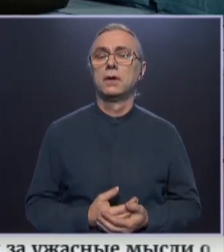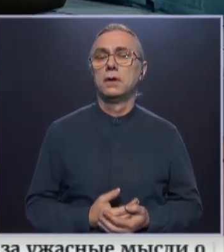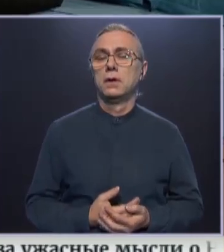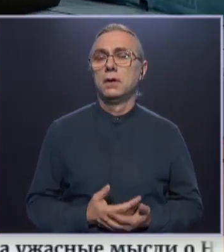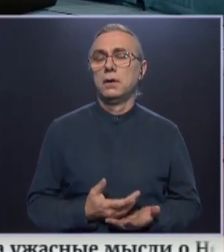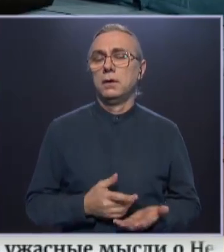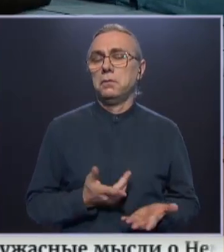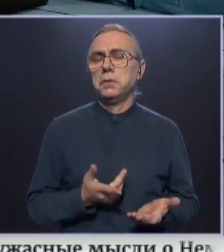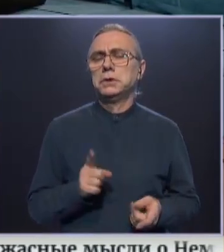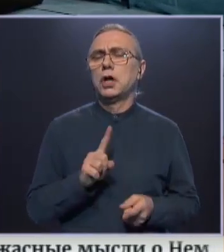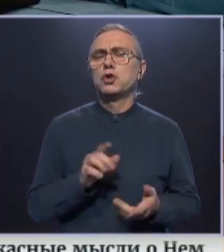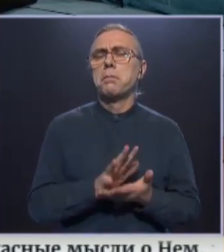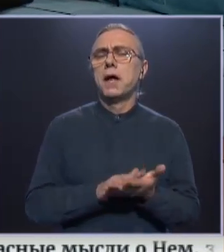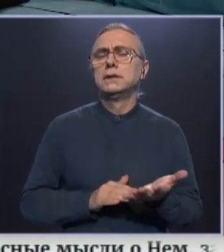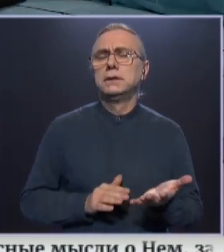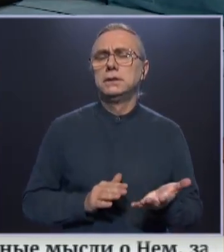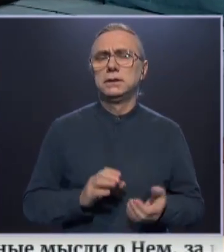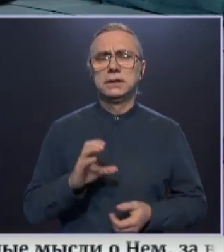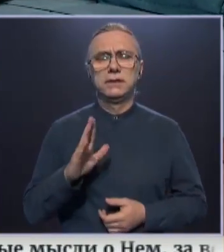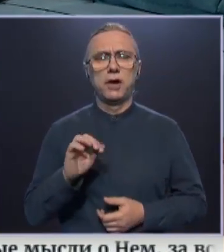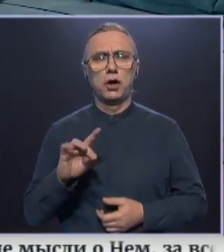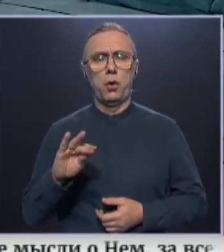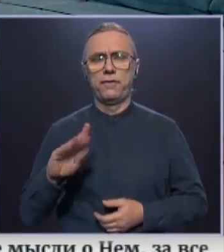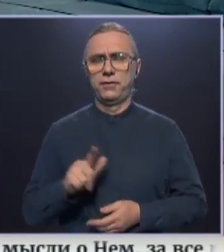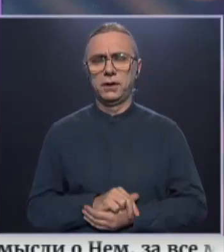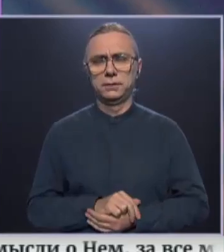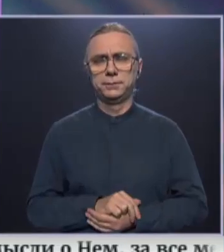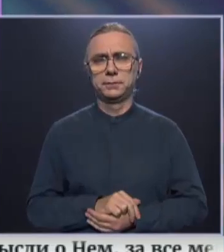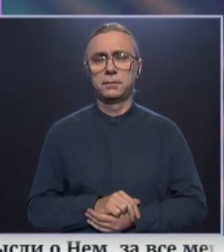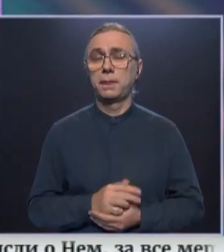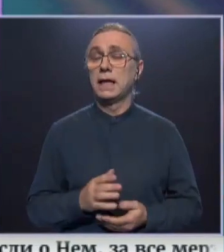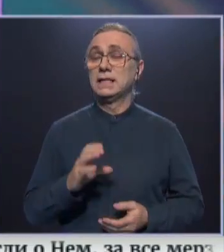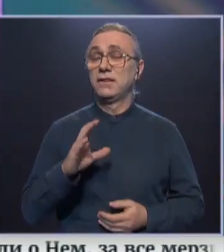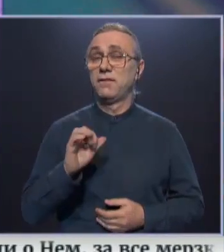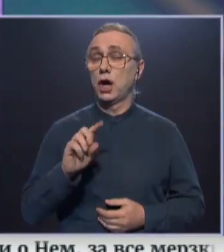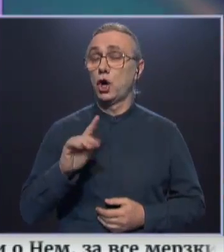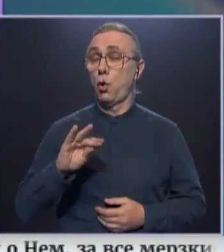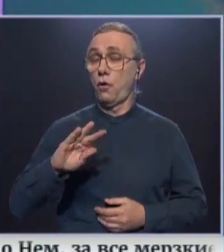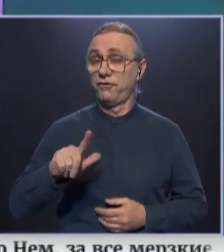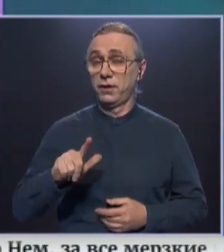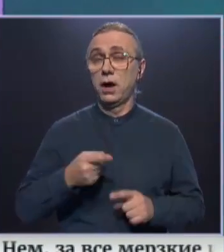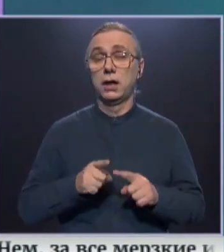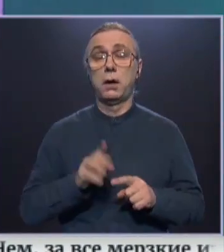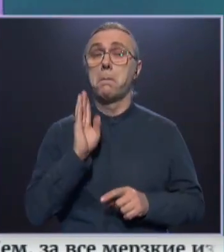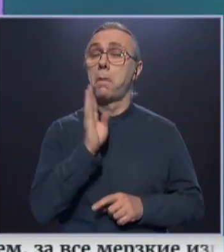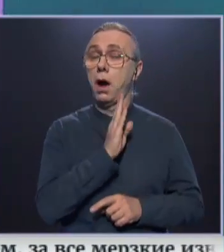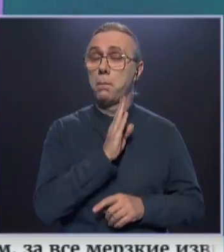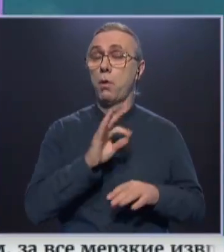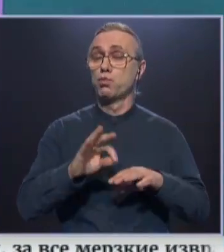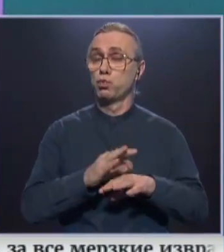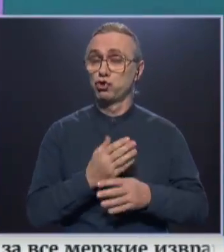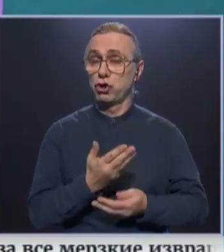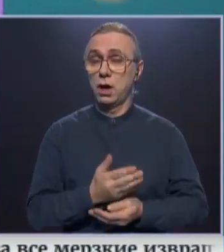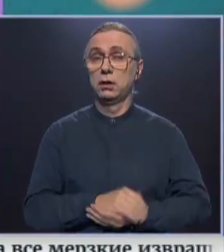провокации. Свекровь – это мама мужа. Если муж хороший, и она его, эта